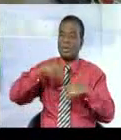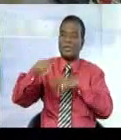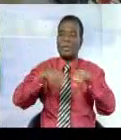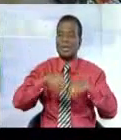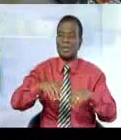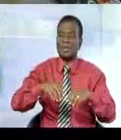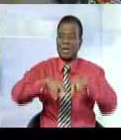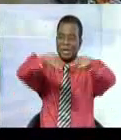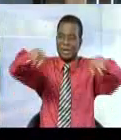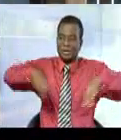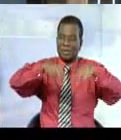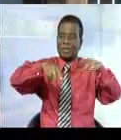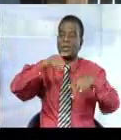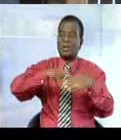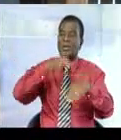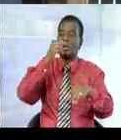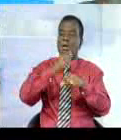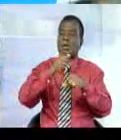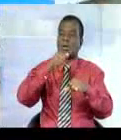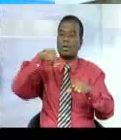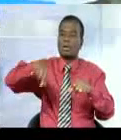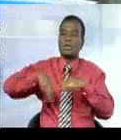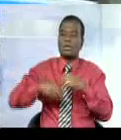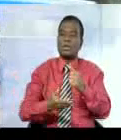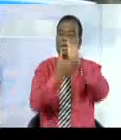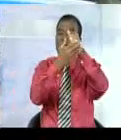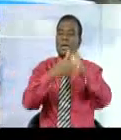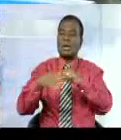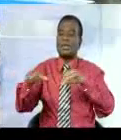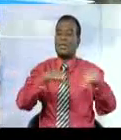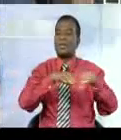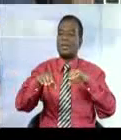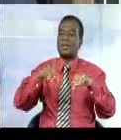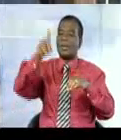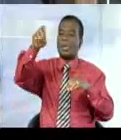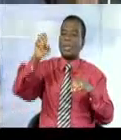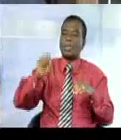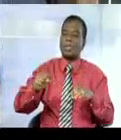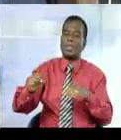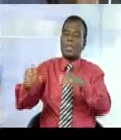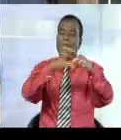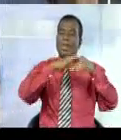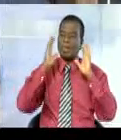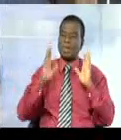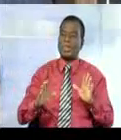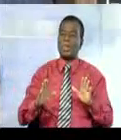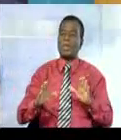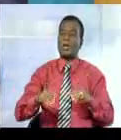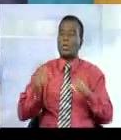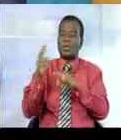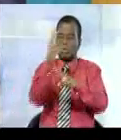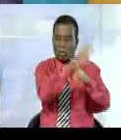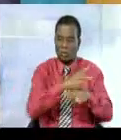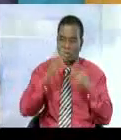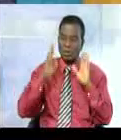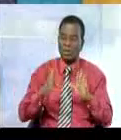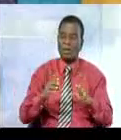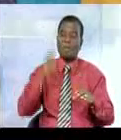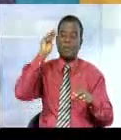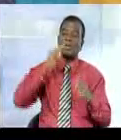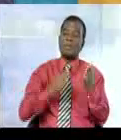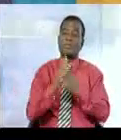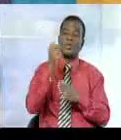auditions. C'est tout ce travail que vont nous aider à accomplir les coordonnateurs et autres superviseurs. Message